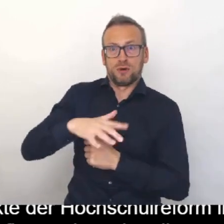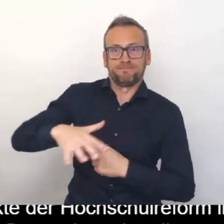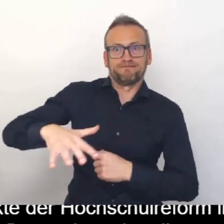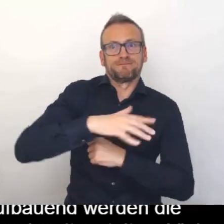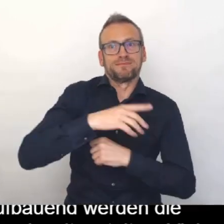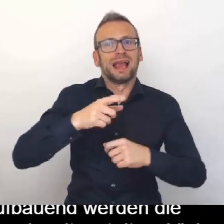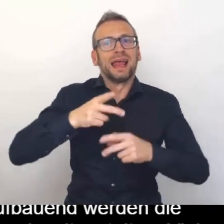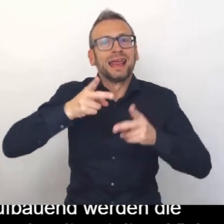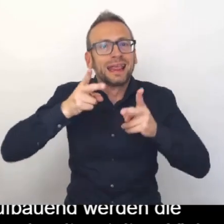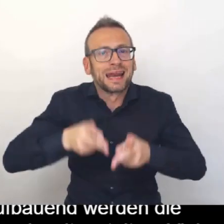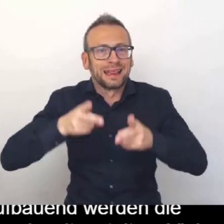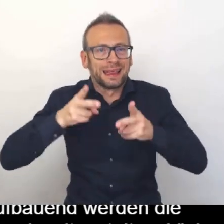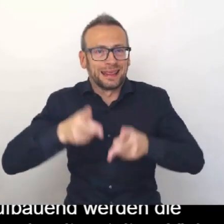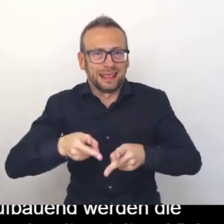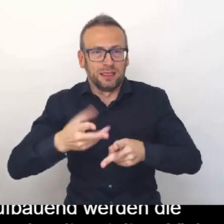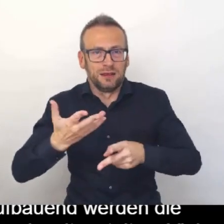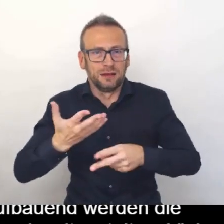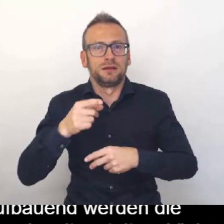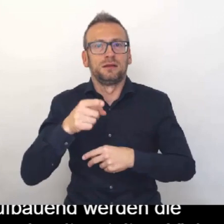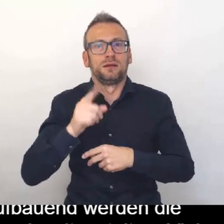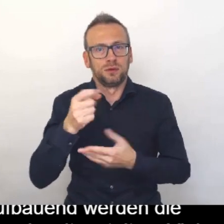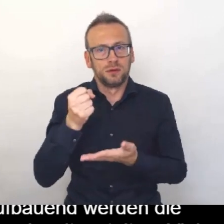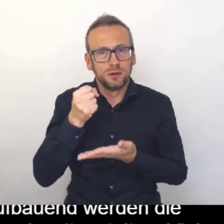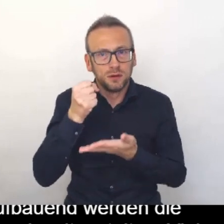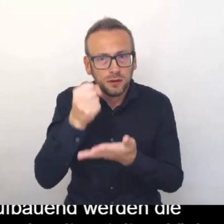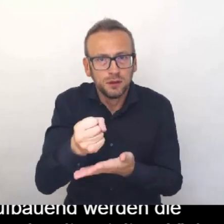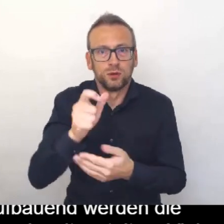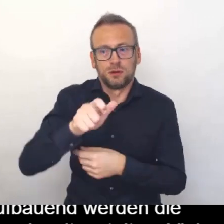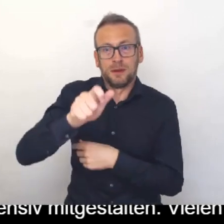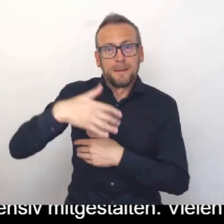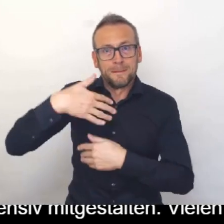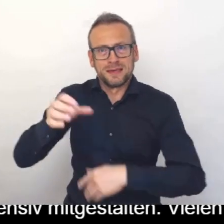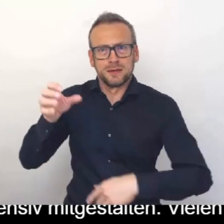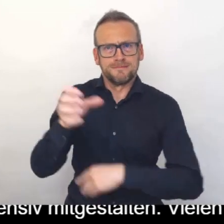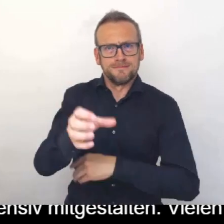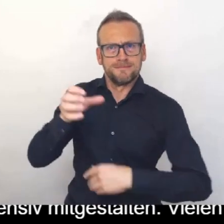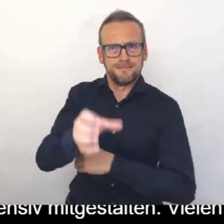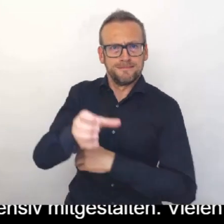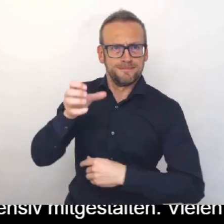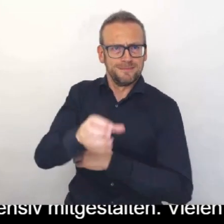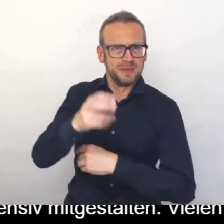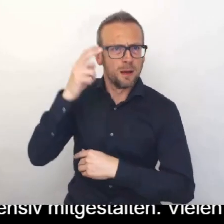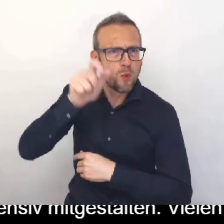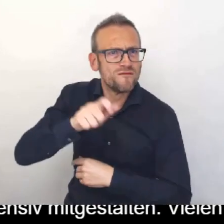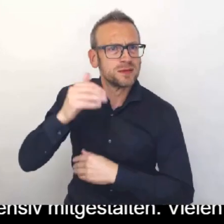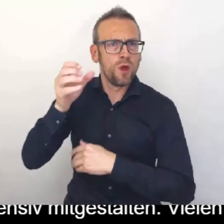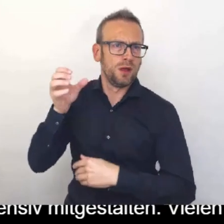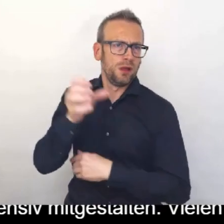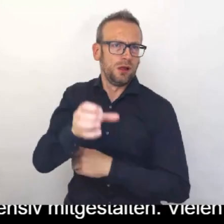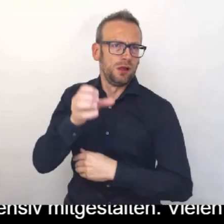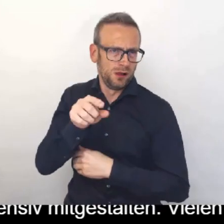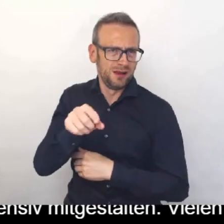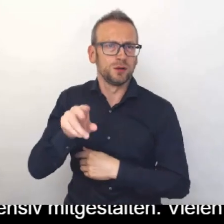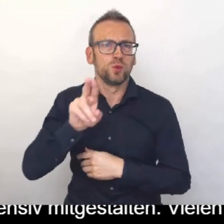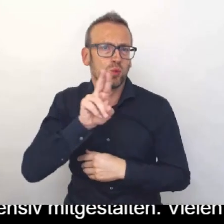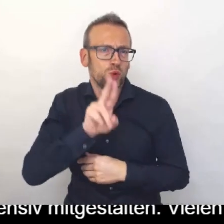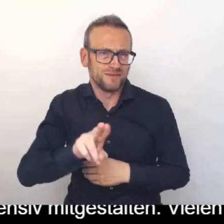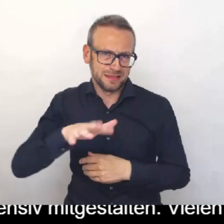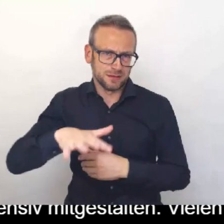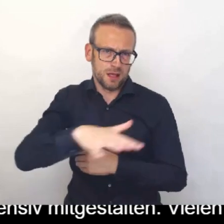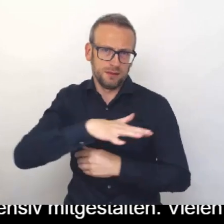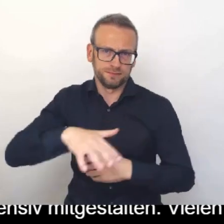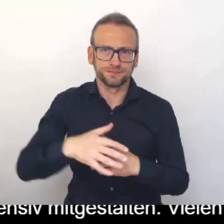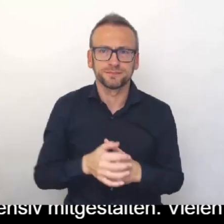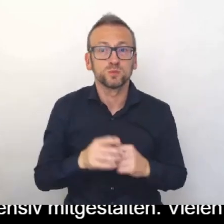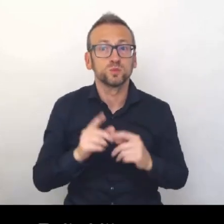hier stehen. Wenn sie in das Bayerische Hochschulgesetz blicken, dann müssen sie lange suchen, bis sie uns überhaupt finden. Insofern